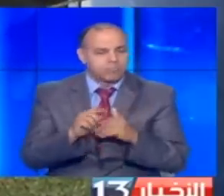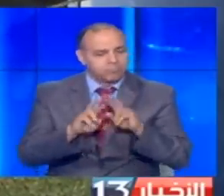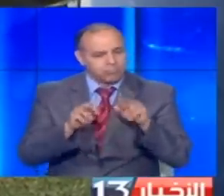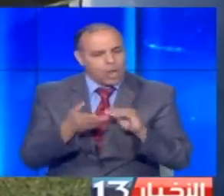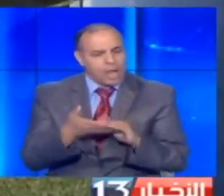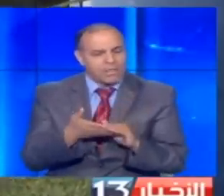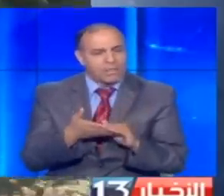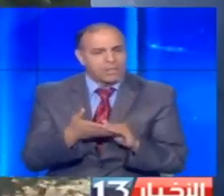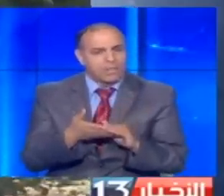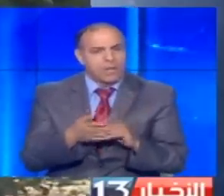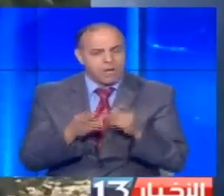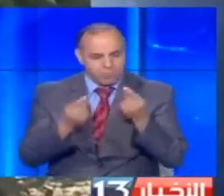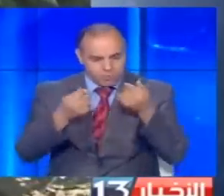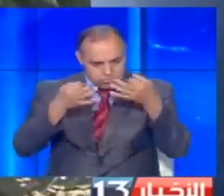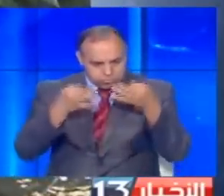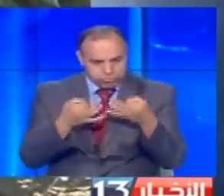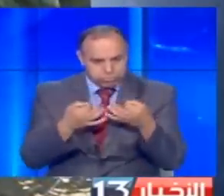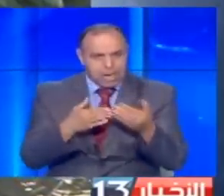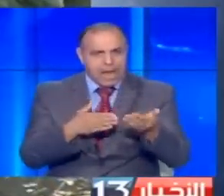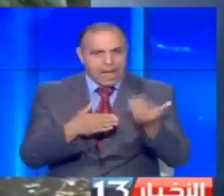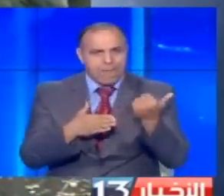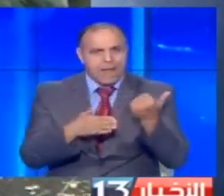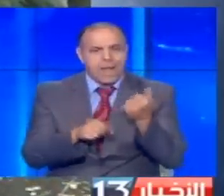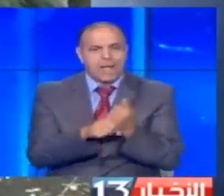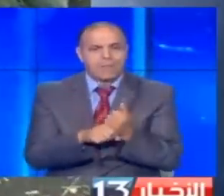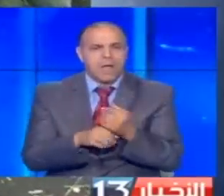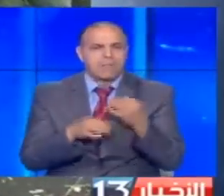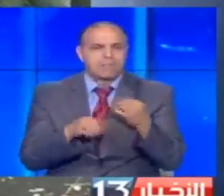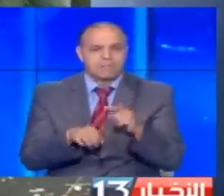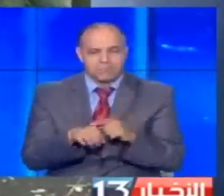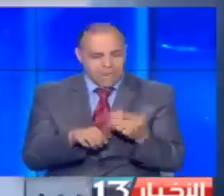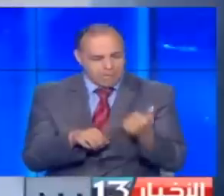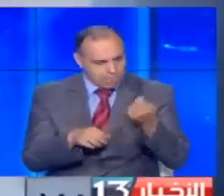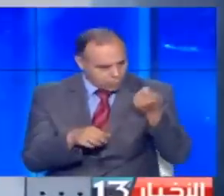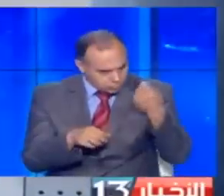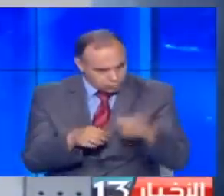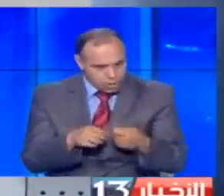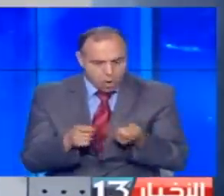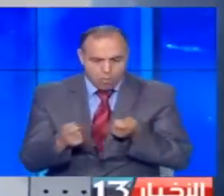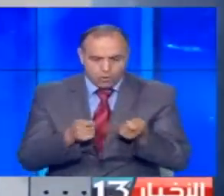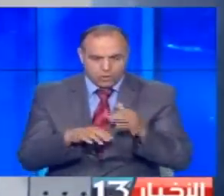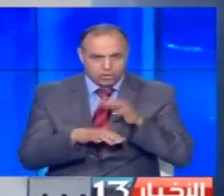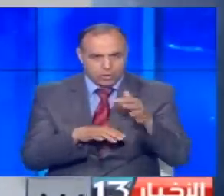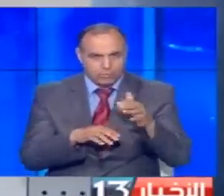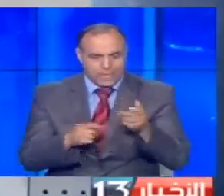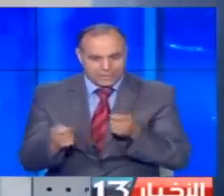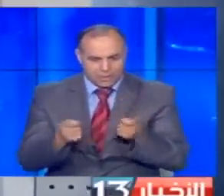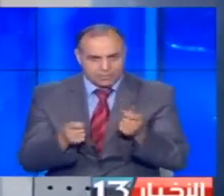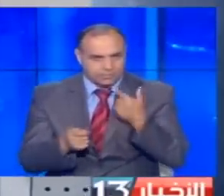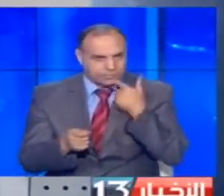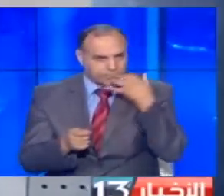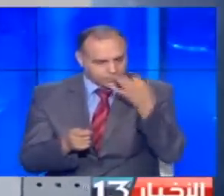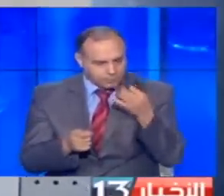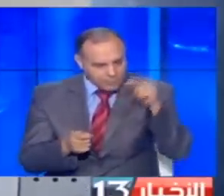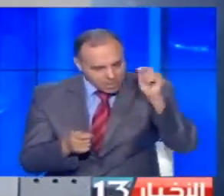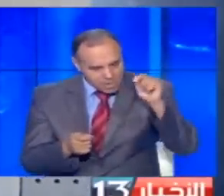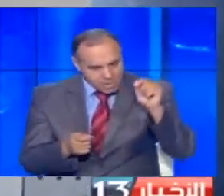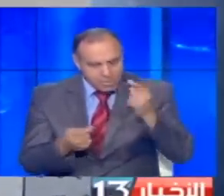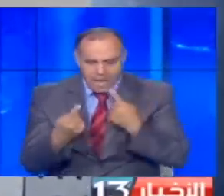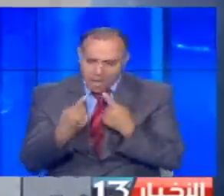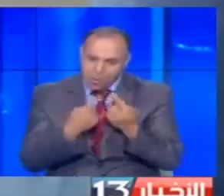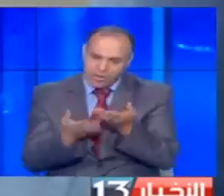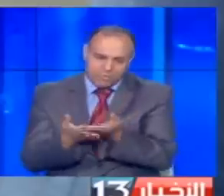لتحديد الفعل قبل بدايه الانتاج فيما دعا المدير الجهوي للتجاره الى ضروره الحوار